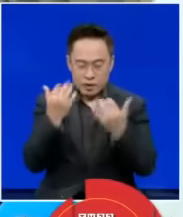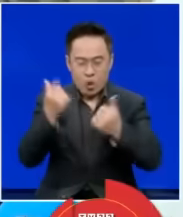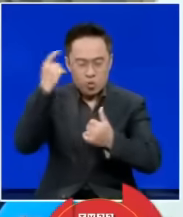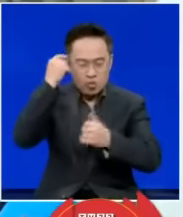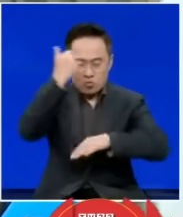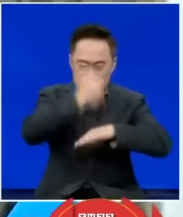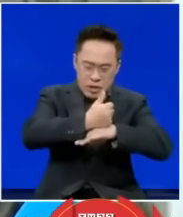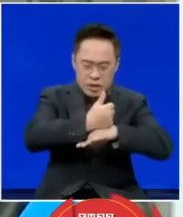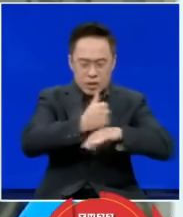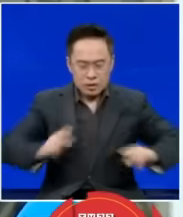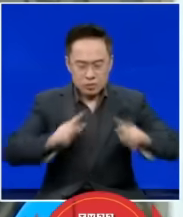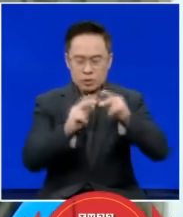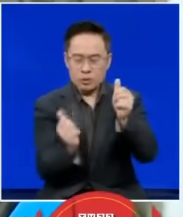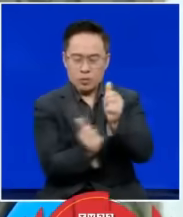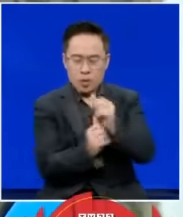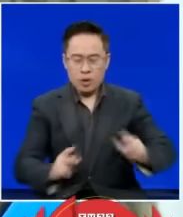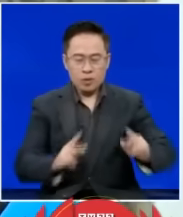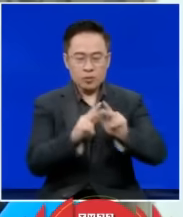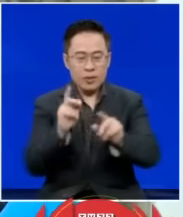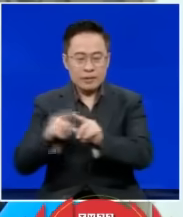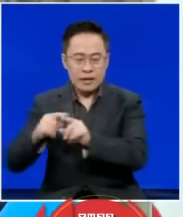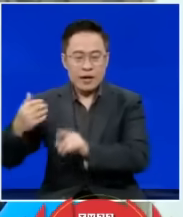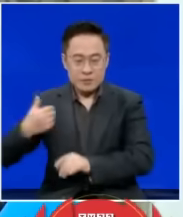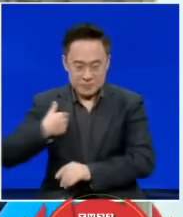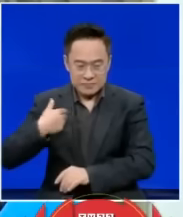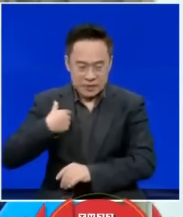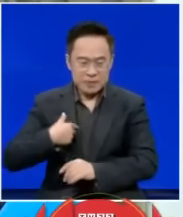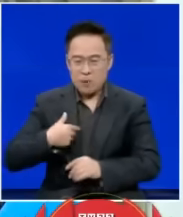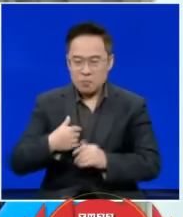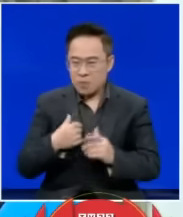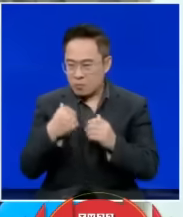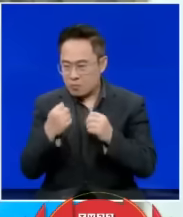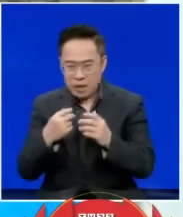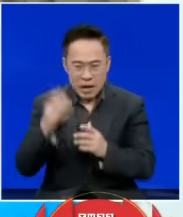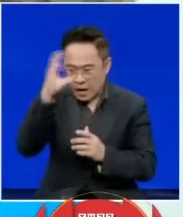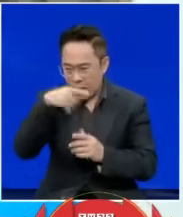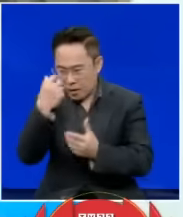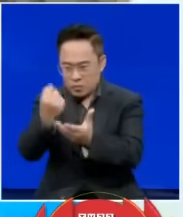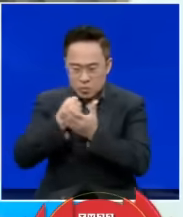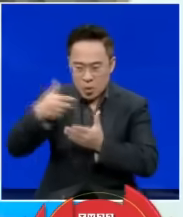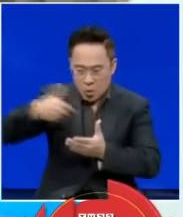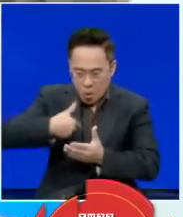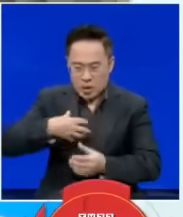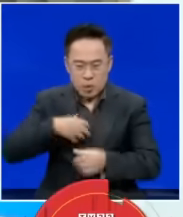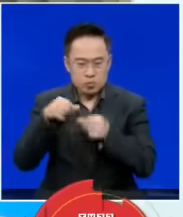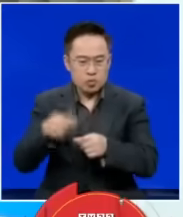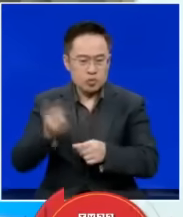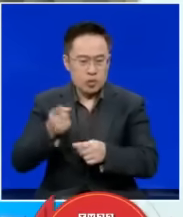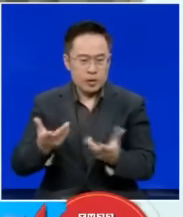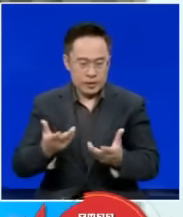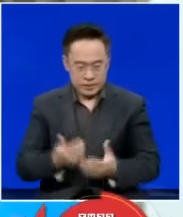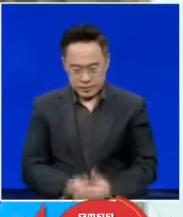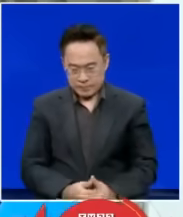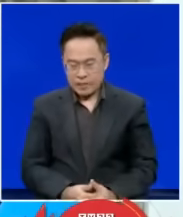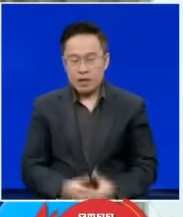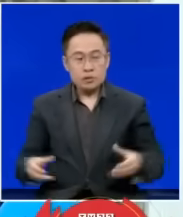กรัฐมนตรีและรัฐมนตรีคลังก็พูดถึงประเด็นการนัดรับประทานอาหารร่วมกันของพรรคร่วมรัฐบาลประจำเดือนบอกว่าคิวถัดไปเป็นของพลังประ